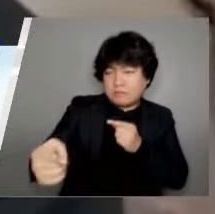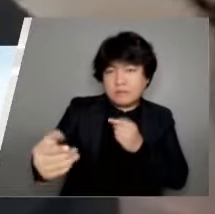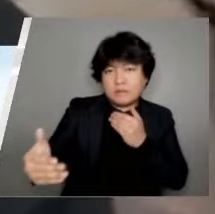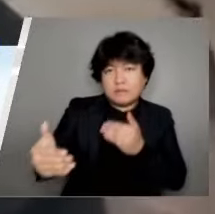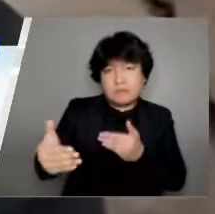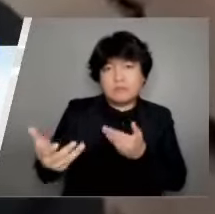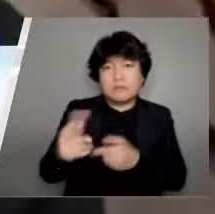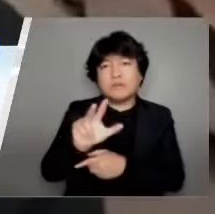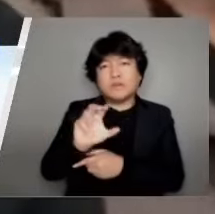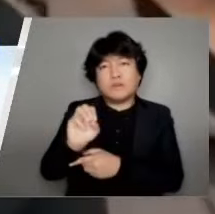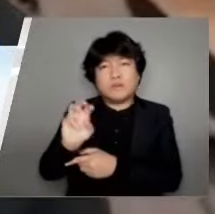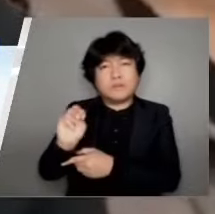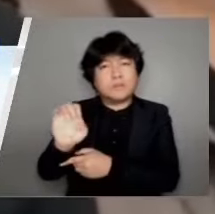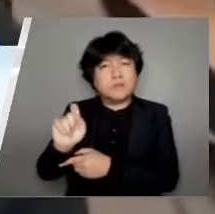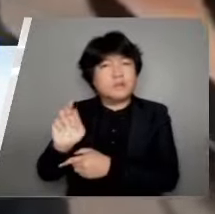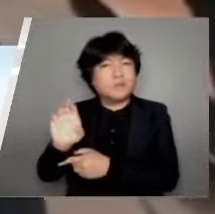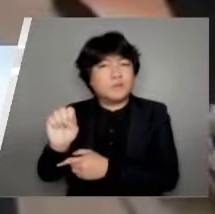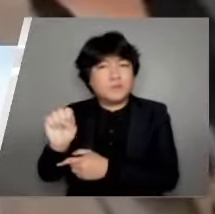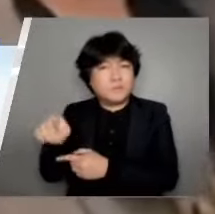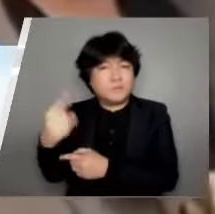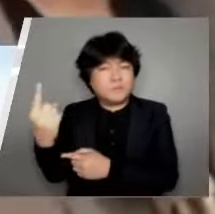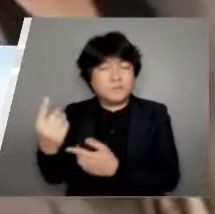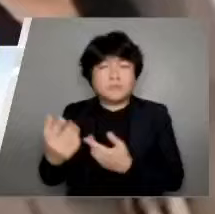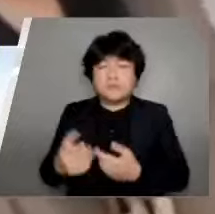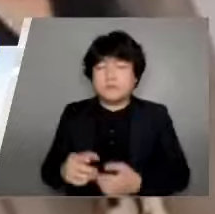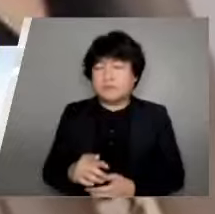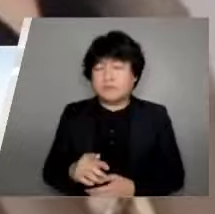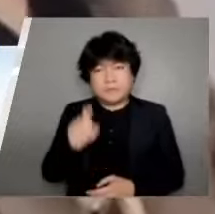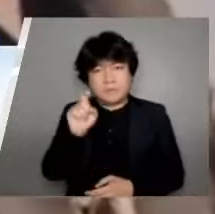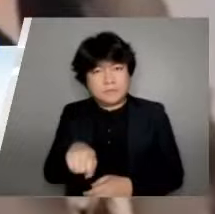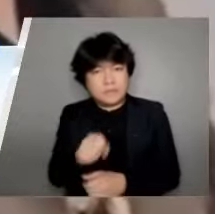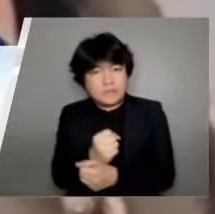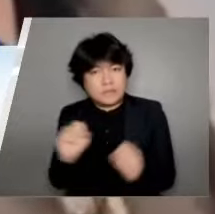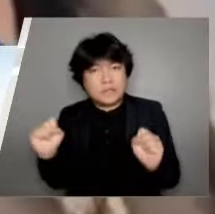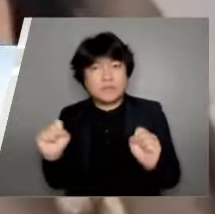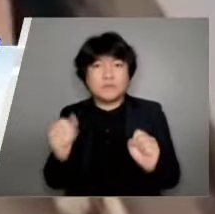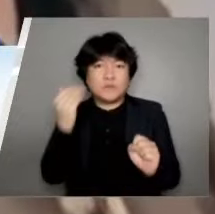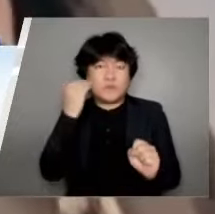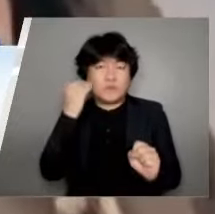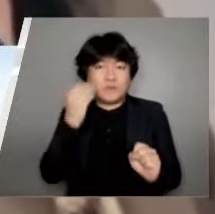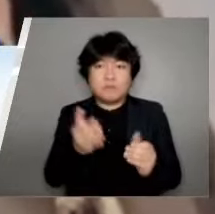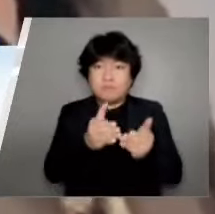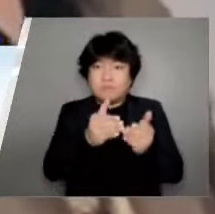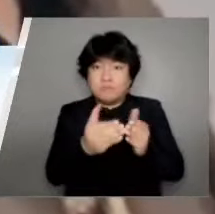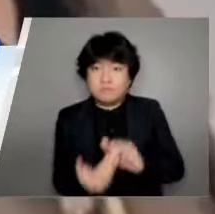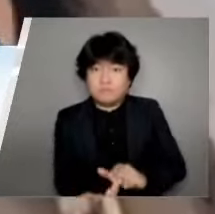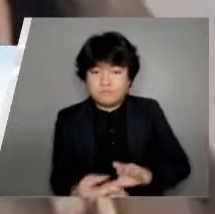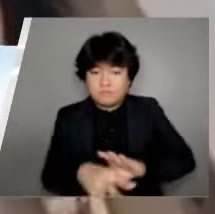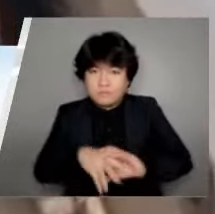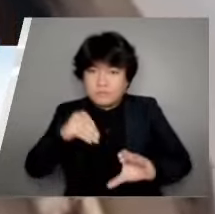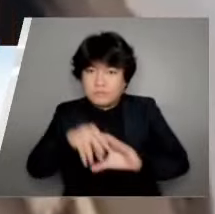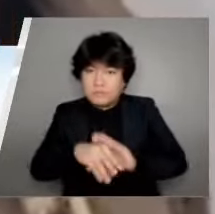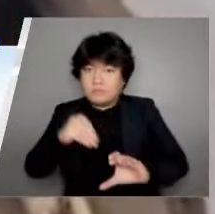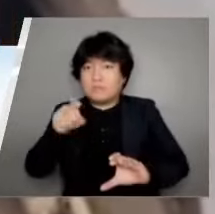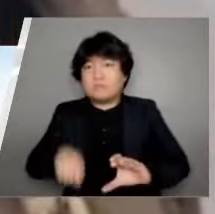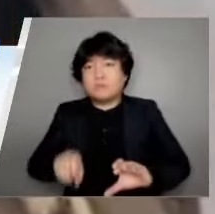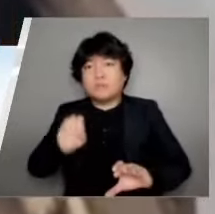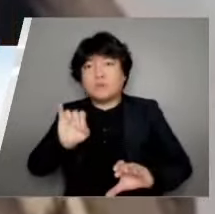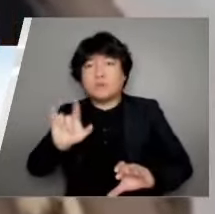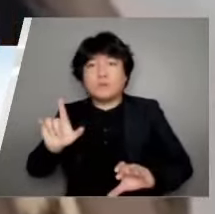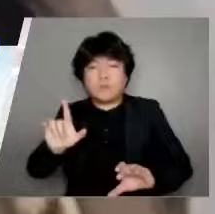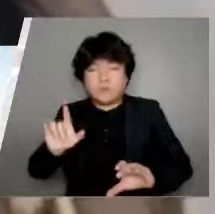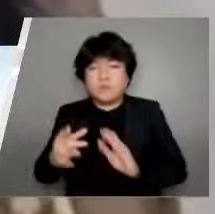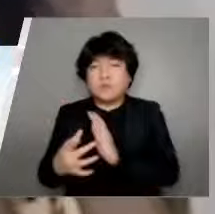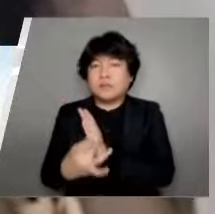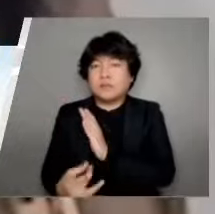para safely, securely mailabas yung laman ng tanker na langis para